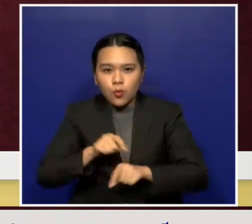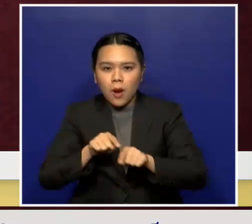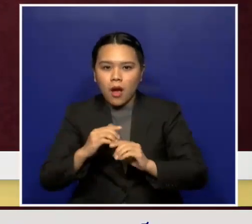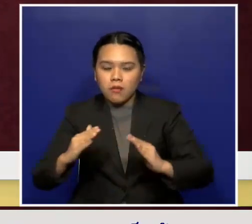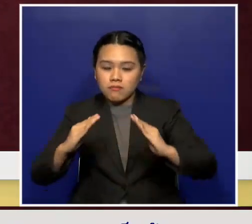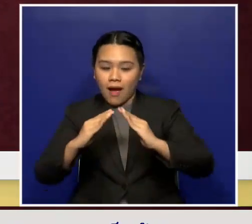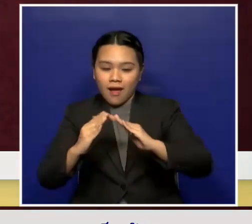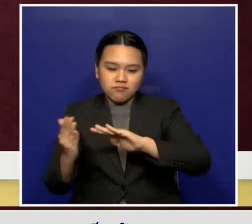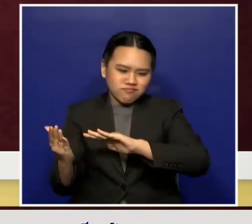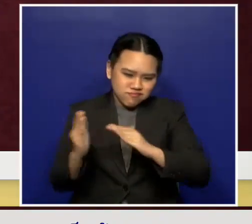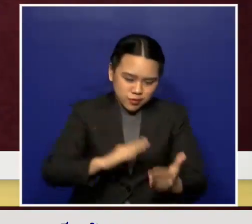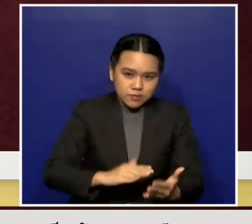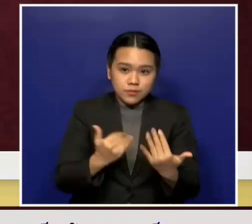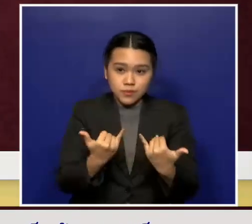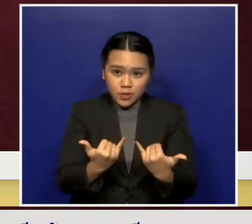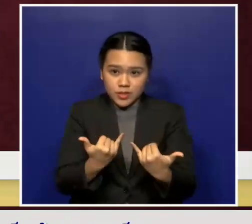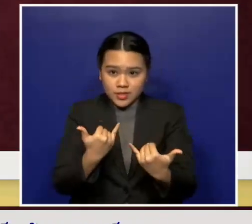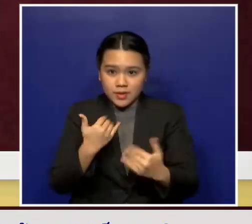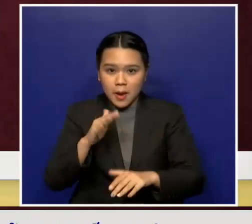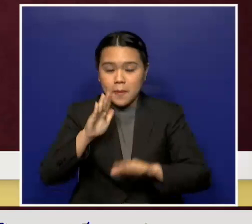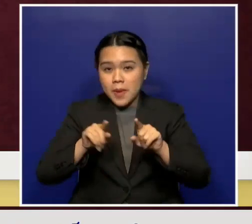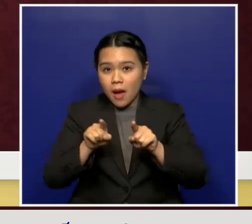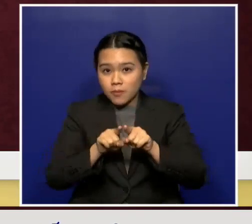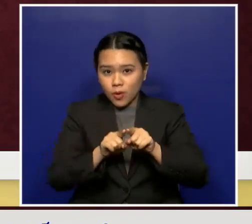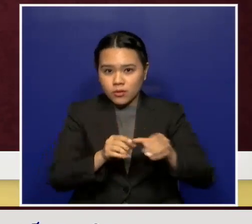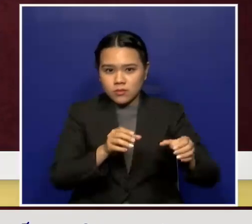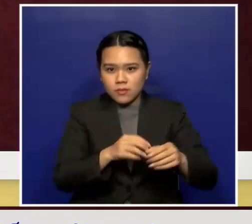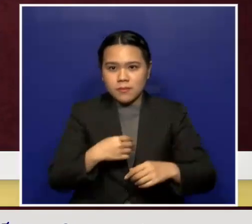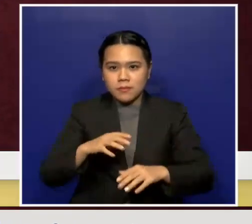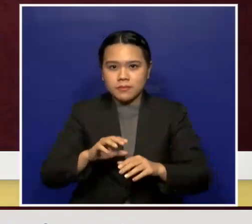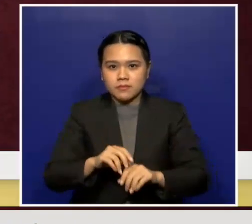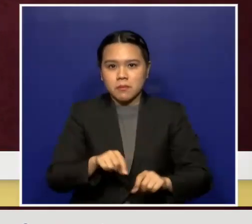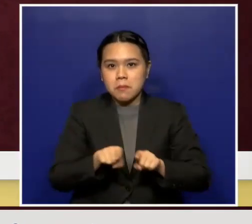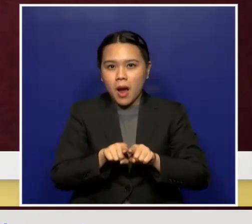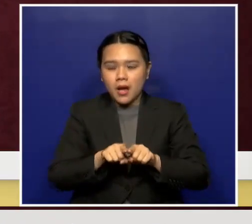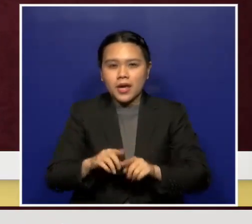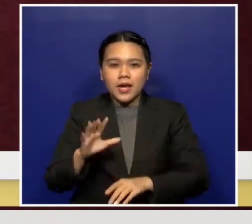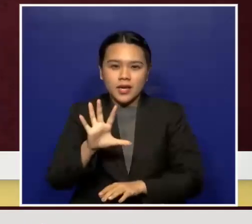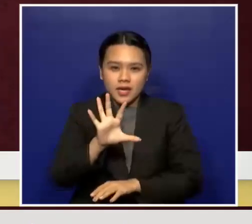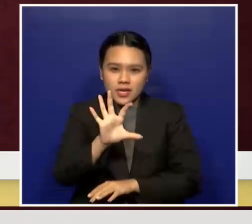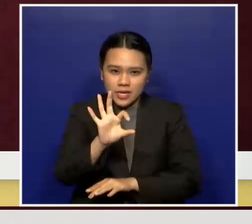มีเสาอยู่9ต้นใหญ่ๆหลักๆดังต่อไปนี้ขึ้นชาร์ตต่อไปเลยครับ